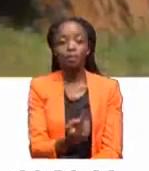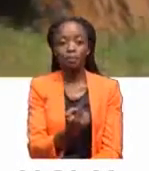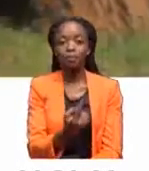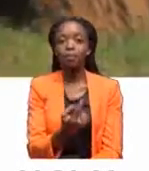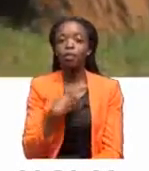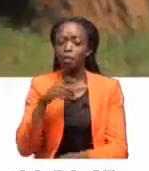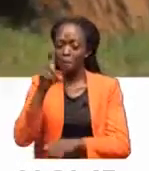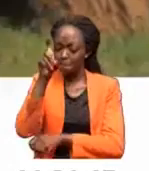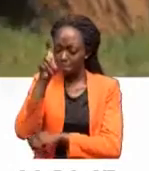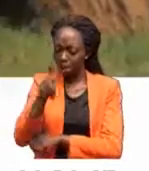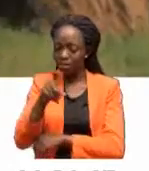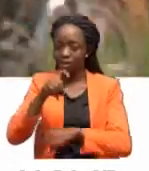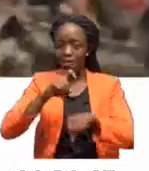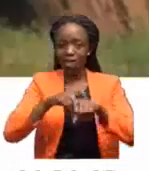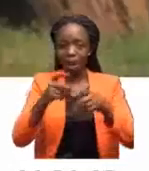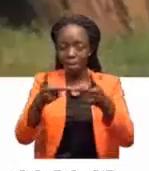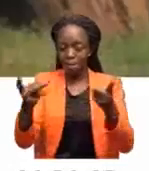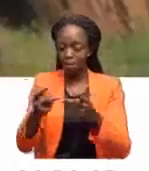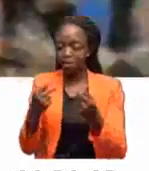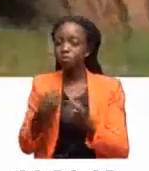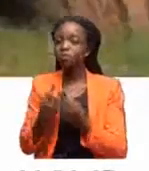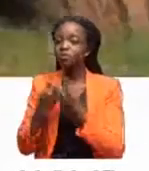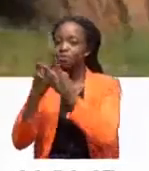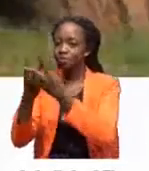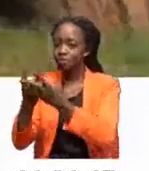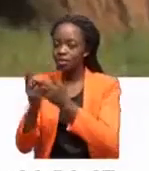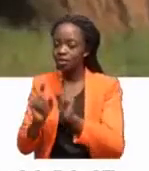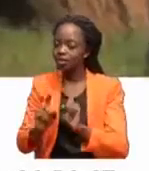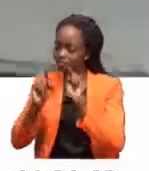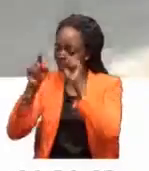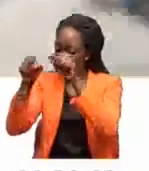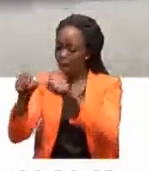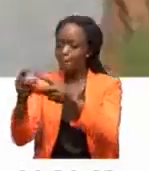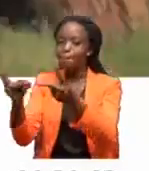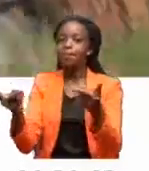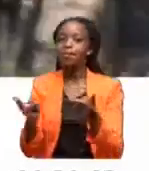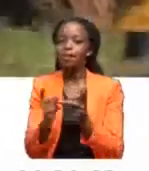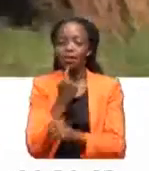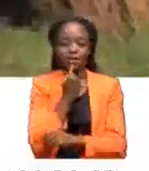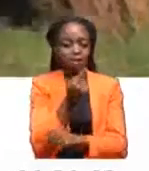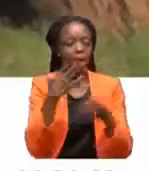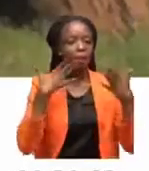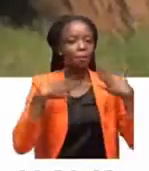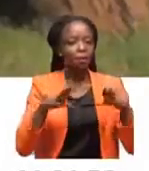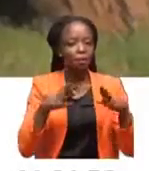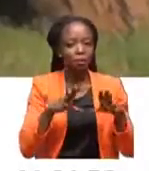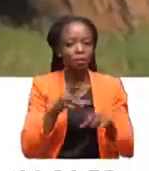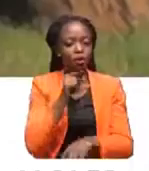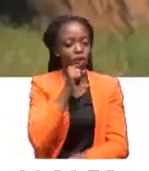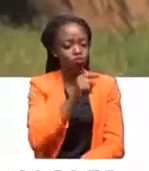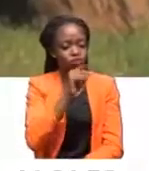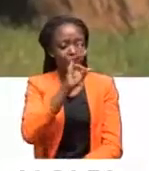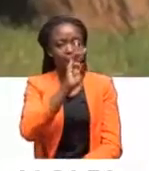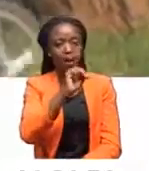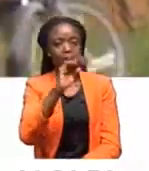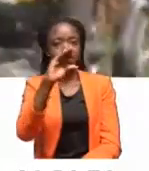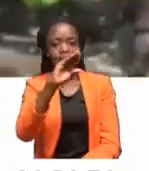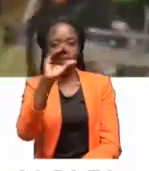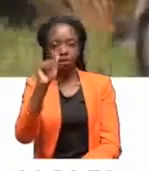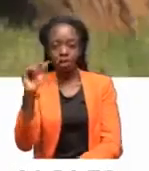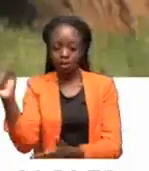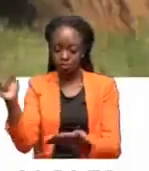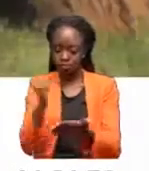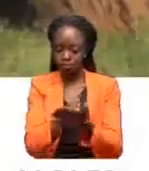make sure katika wadi zao tunatembea, tuna uwezo wa kutembea na kueleza watu huyu MCA ambaye mletwa anaongwa na